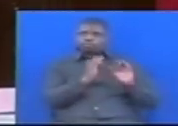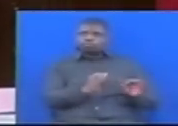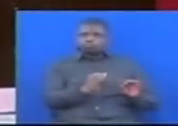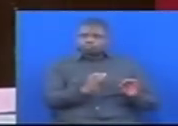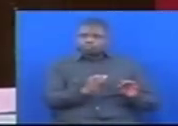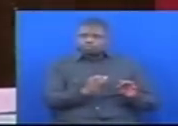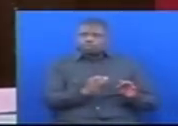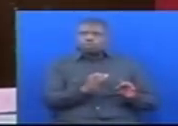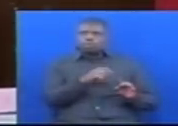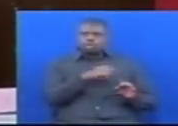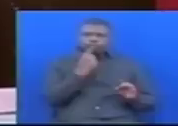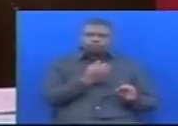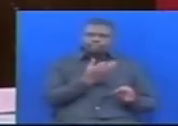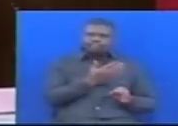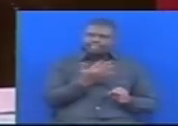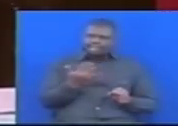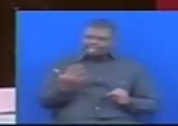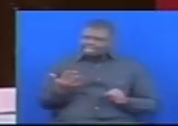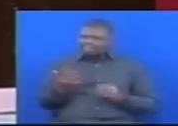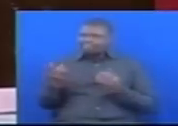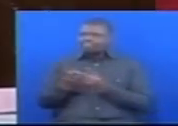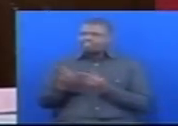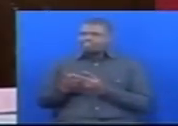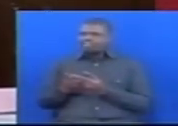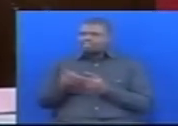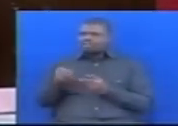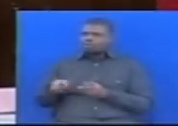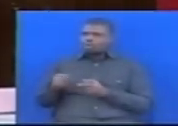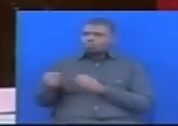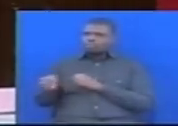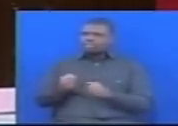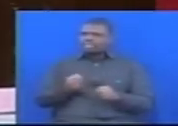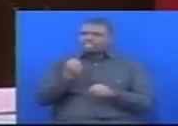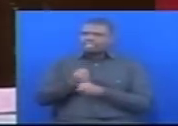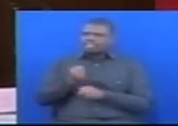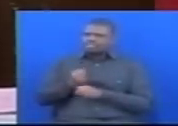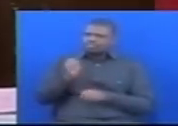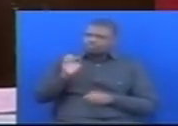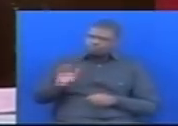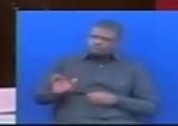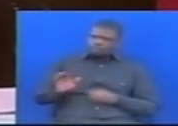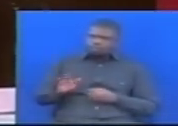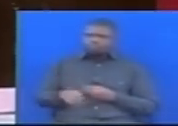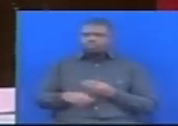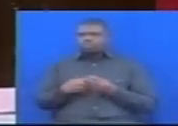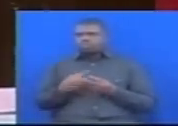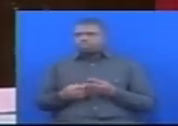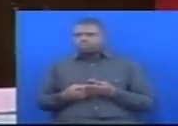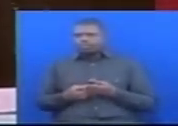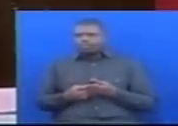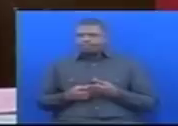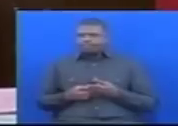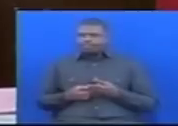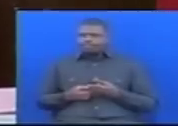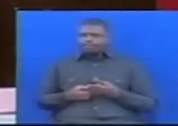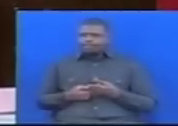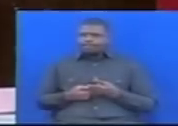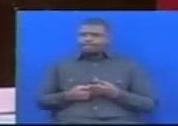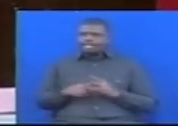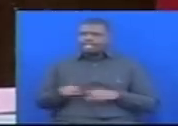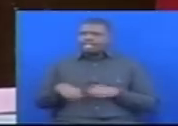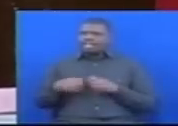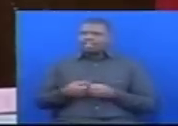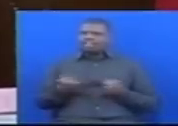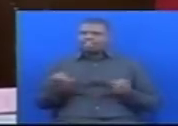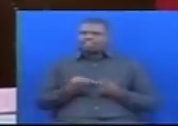kutosha kwa idadi, lakini pia wanapaswa kutosha kwa umahiri wao, yani ile competence ya utaalamu walionayo,